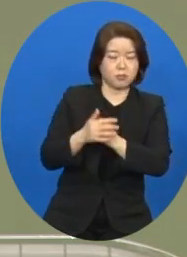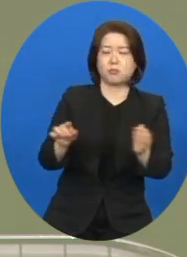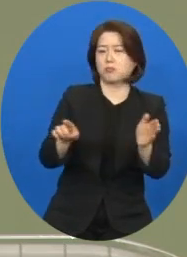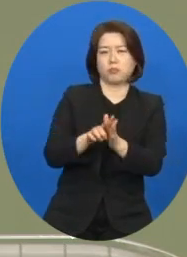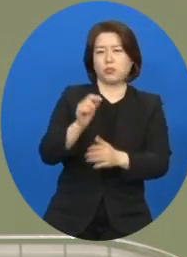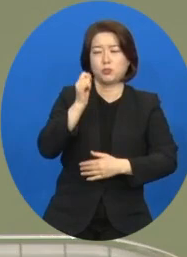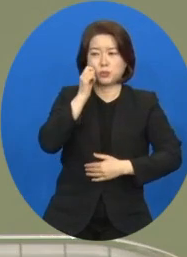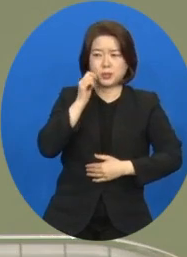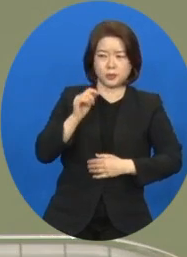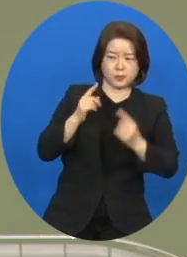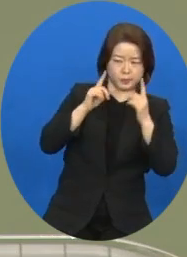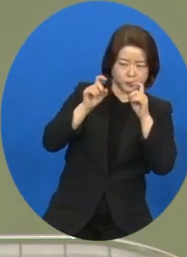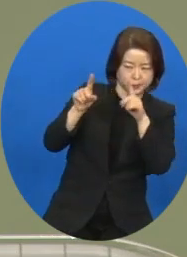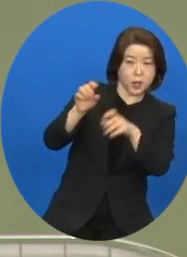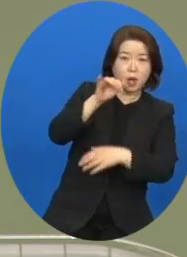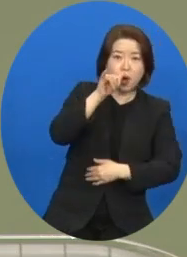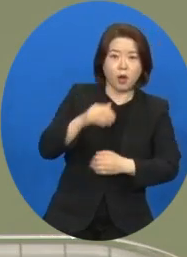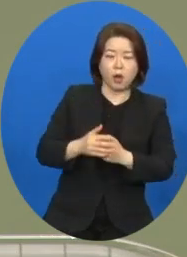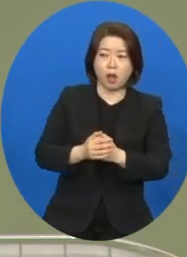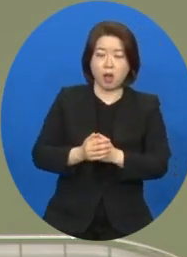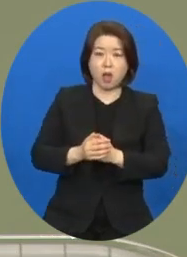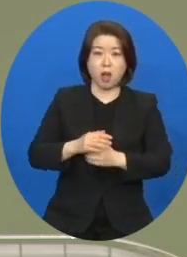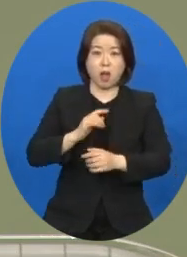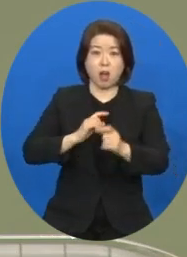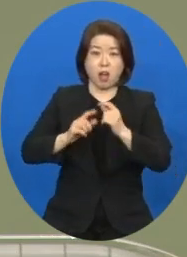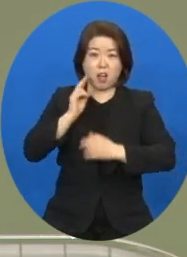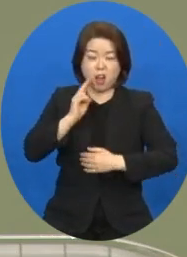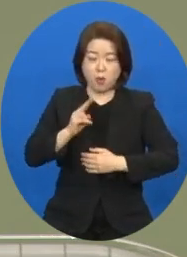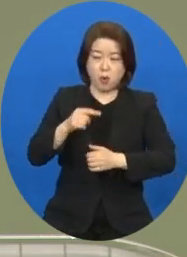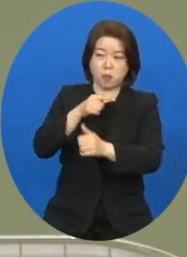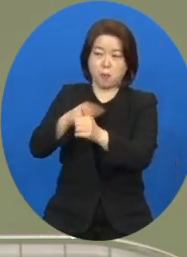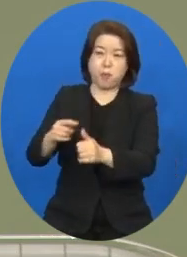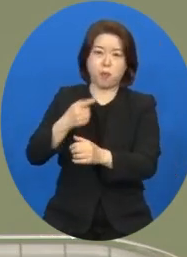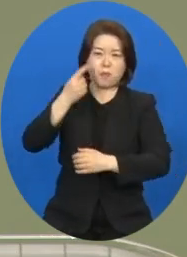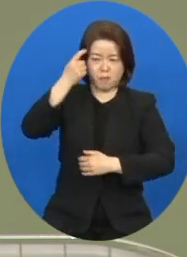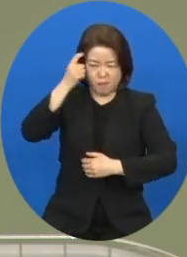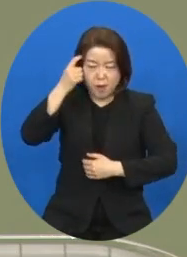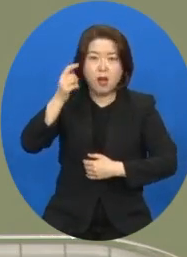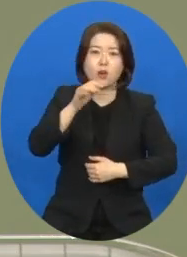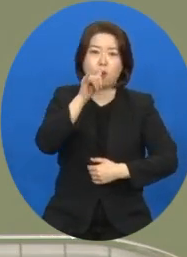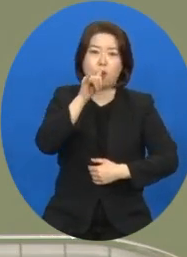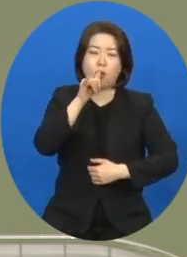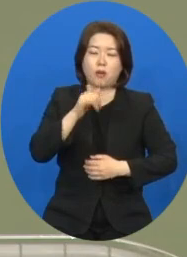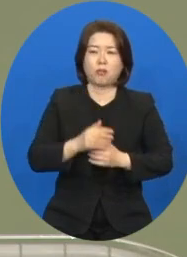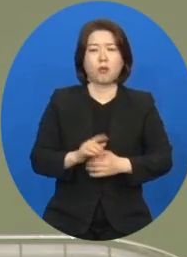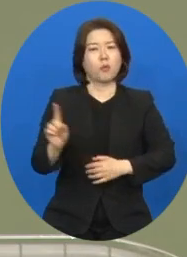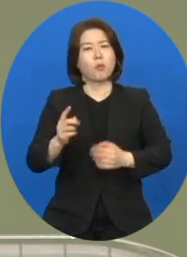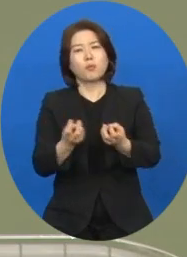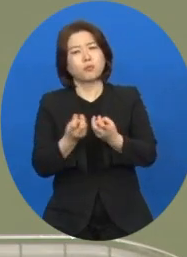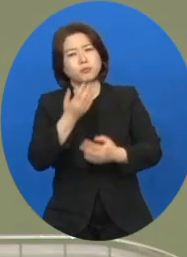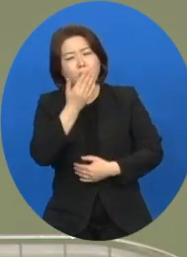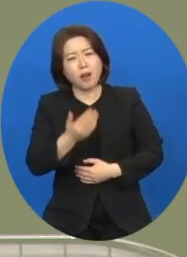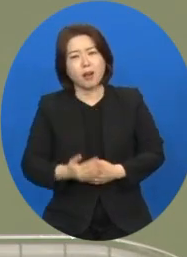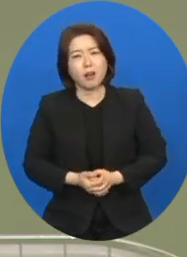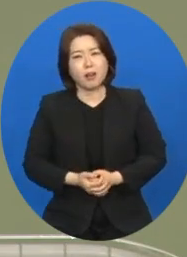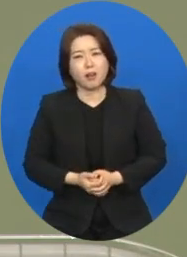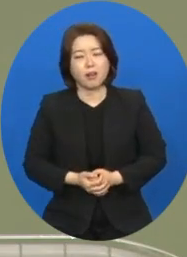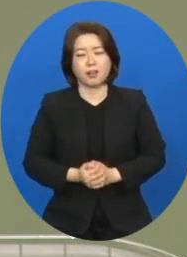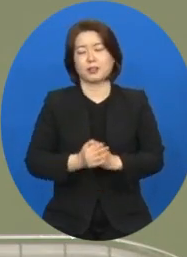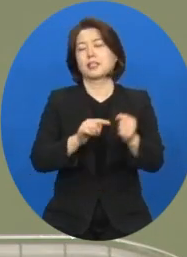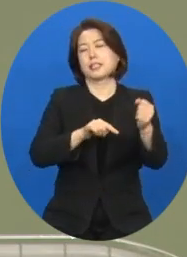못하고 의심했습니다. 심지어 죽이려고도 했어요. 어떻게 그럴 수 있을까요?